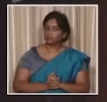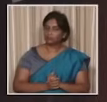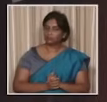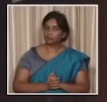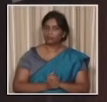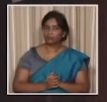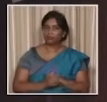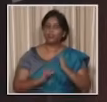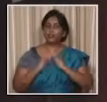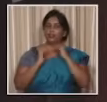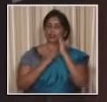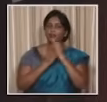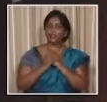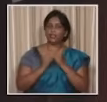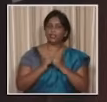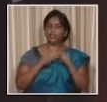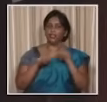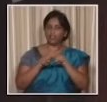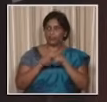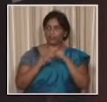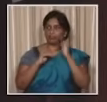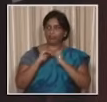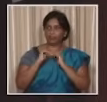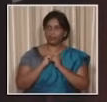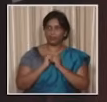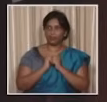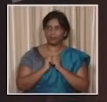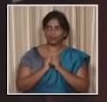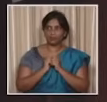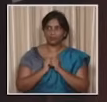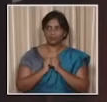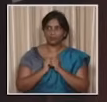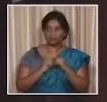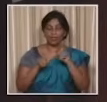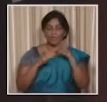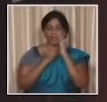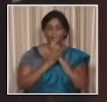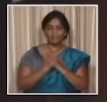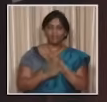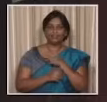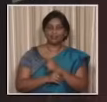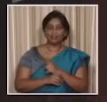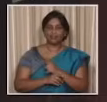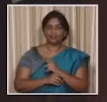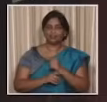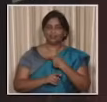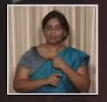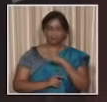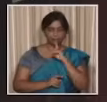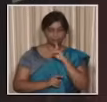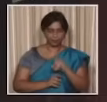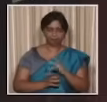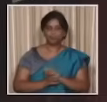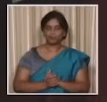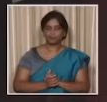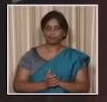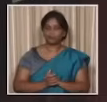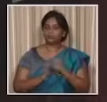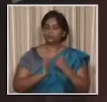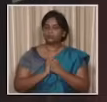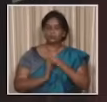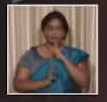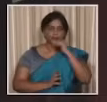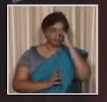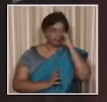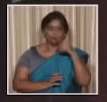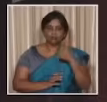මේ පාර්ලිමේන්තුවේ ඉන්න රටටම වැඩිම බොරු කියන පුද්ගලයා සජිත් ප්‍රේමදාස මහත්තයා කෙනෙක්ද ඔප්පු කරා මම ඔබතුමාට කියන්නේ ගරු